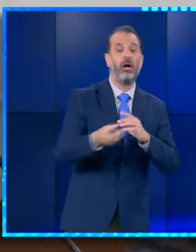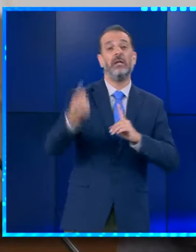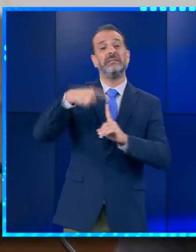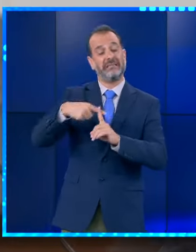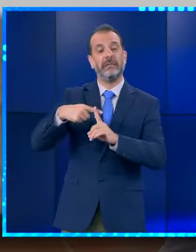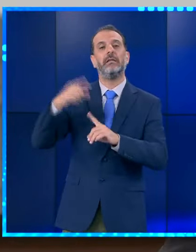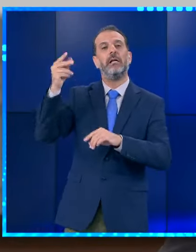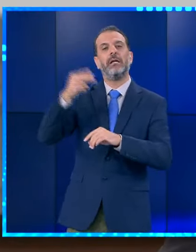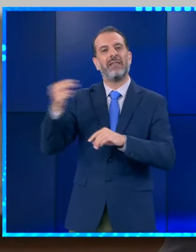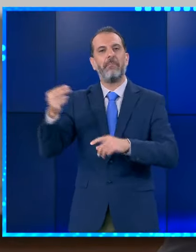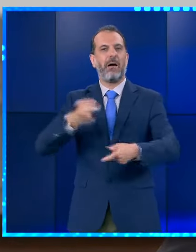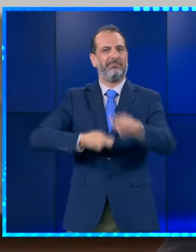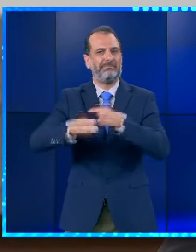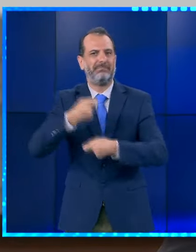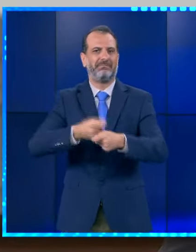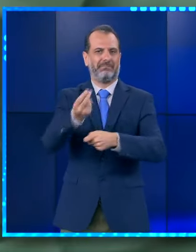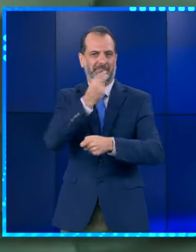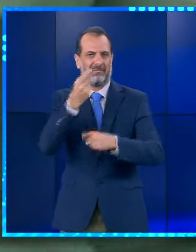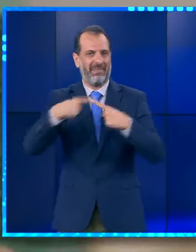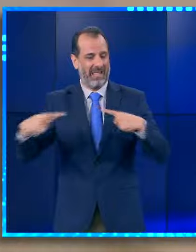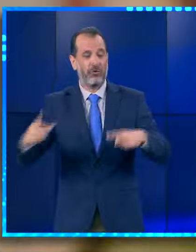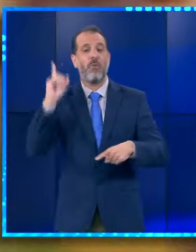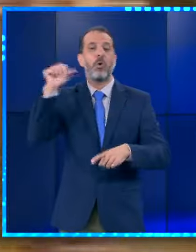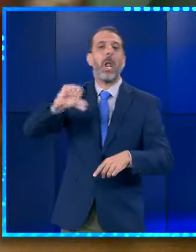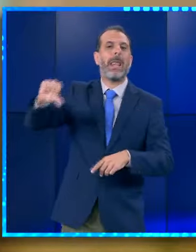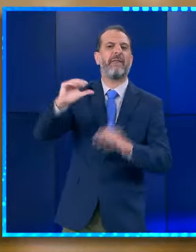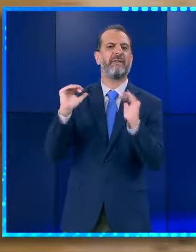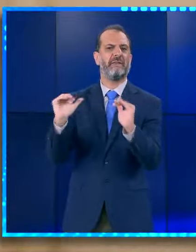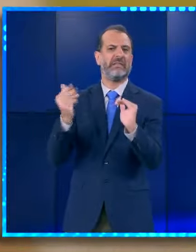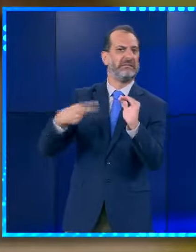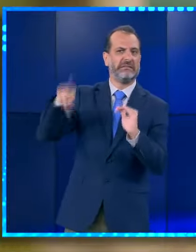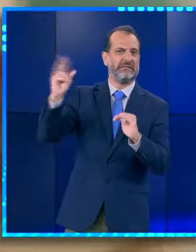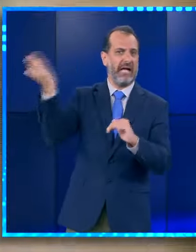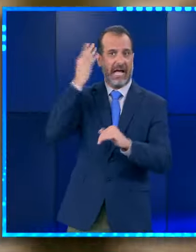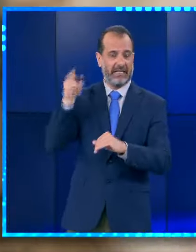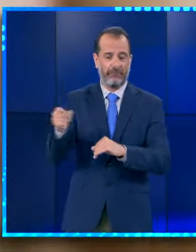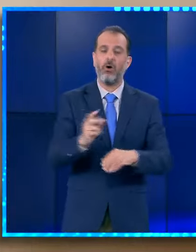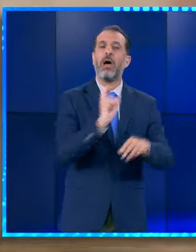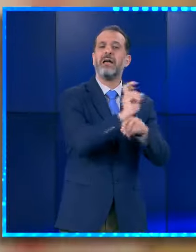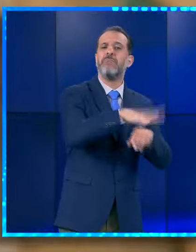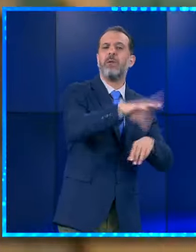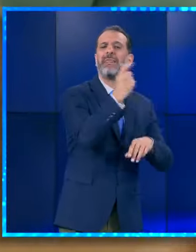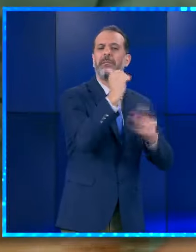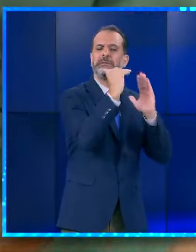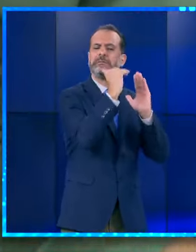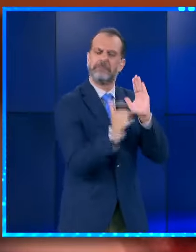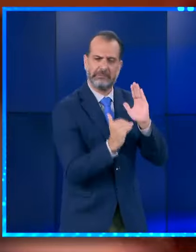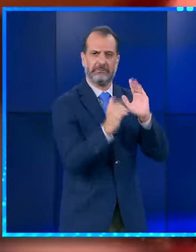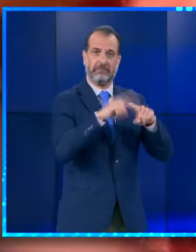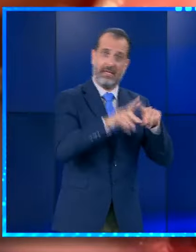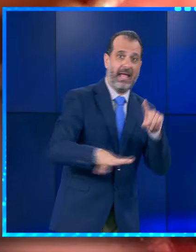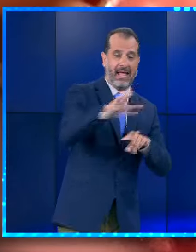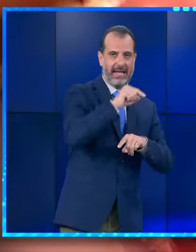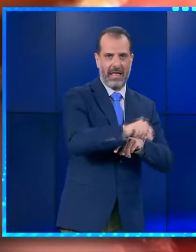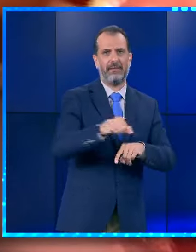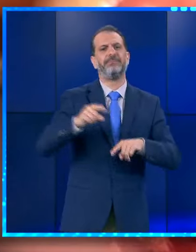της ακρίβειας πάει καλά και μάλιστα τόνισε ότι αν εξαιρέσουμε το λάδι, ο δείκτης τιμών στην χώρα μας κινείται πιο πτωτικά. Σύμφωνα πάντως